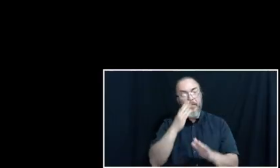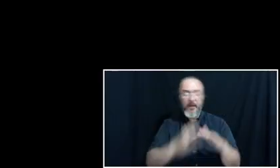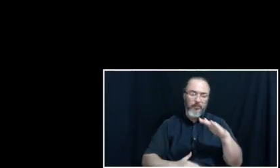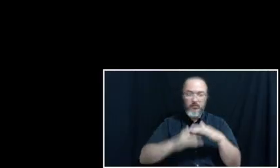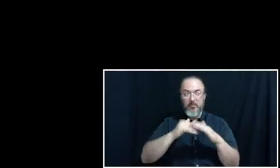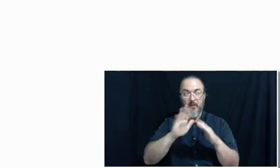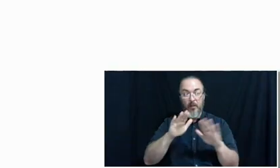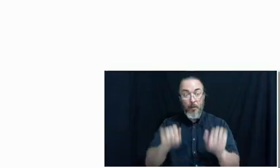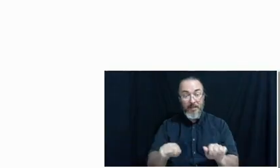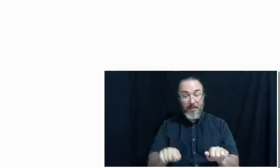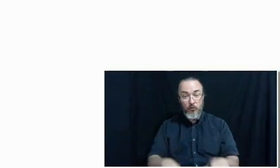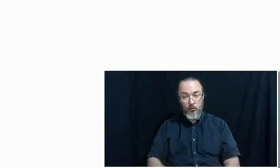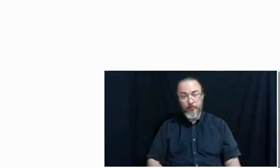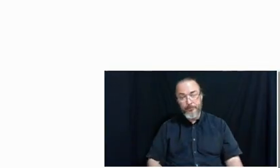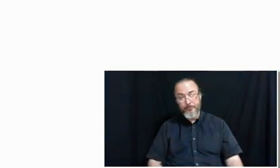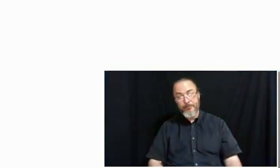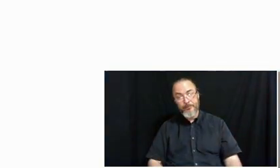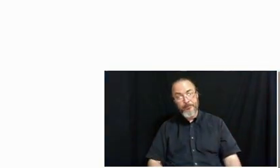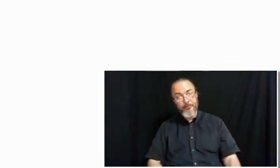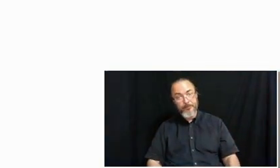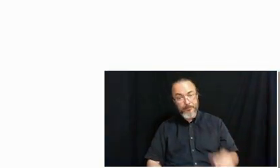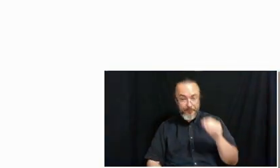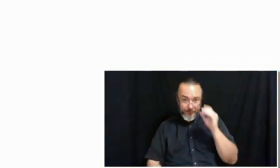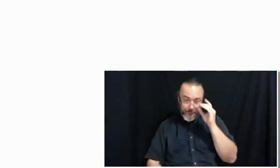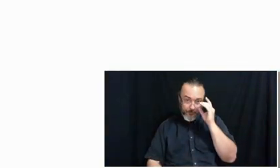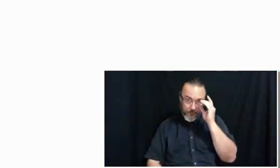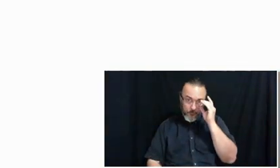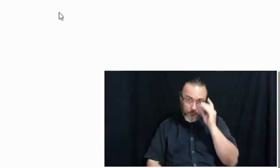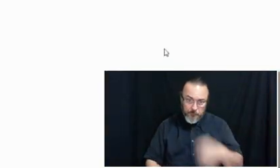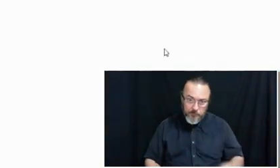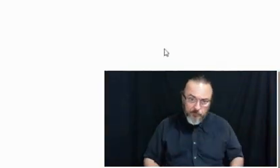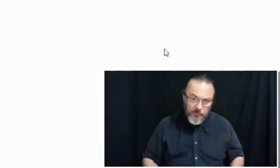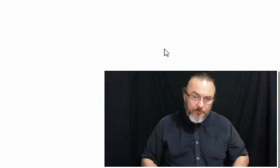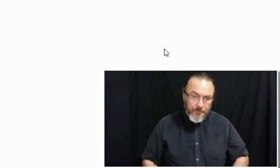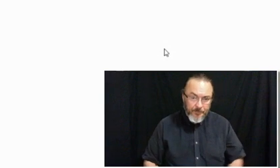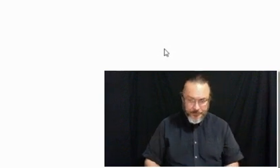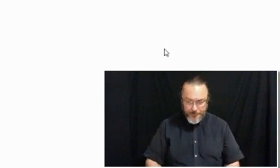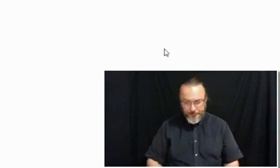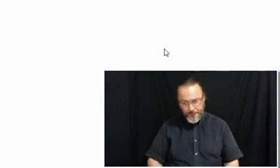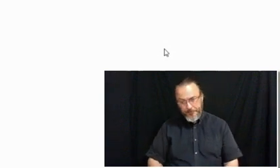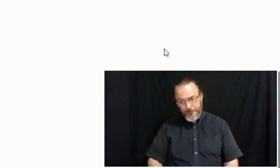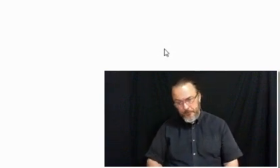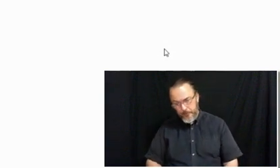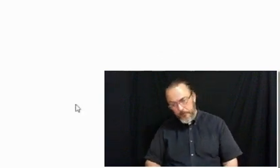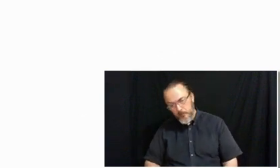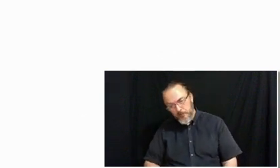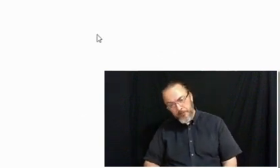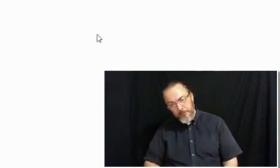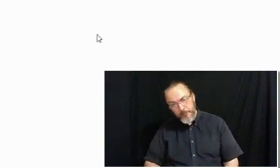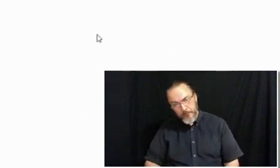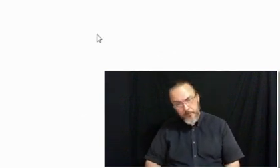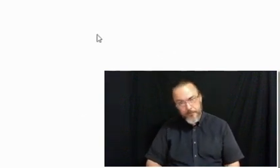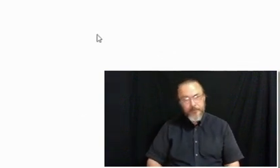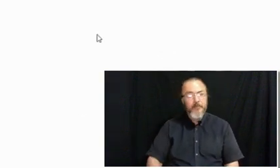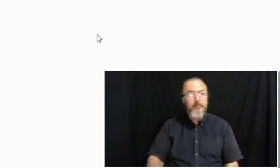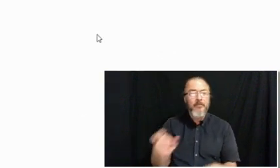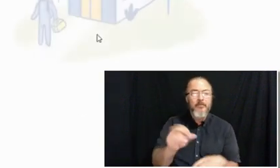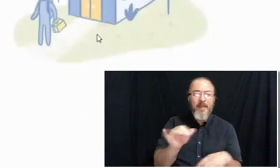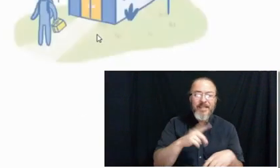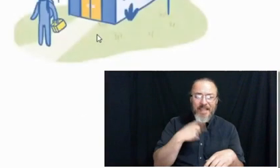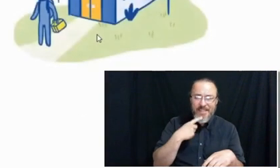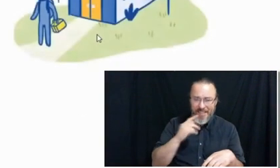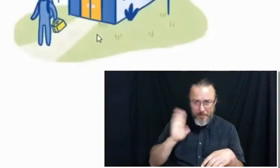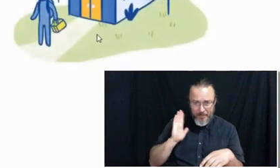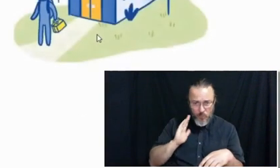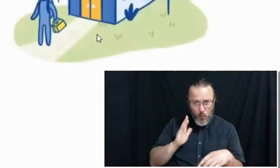potentiel maximal. Manos va nous parler de ces aspects-là. Comme je l'ai dit plus tôt, un obstacle clé